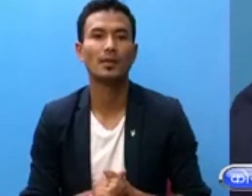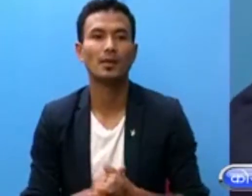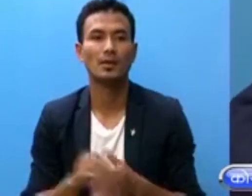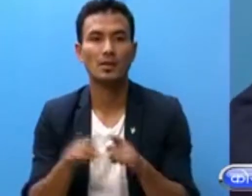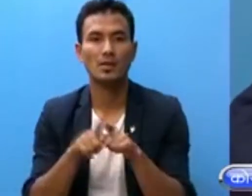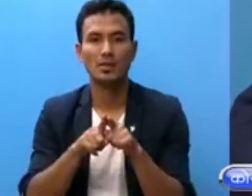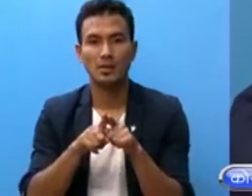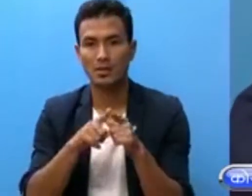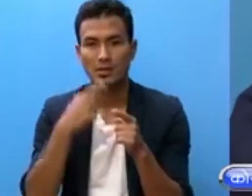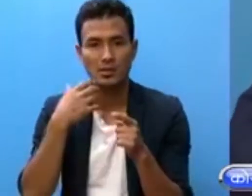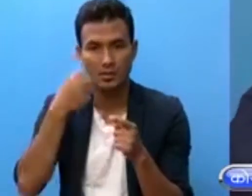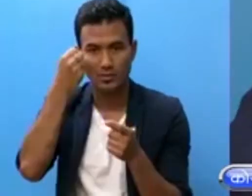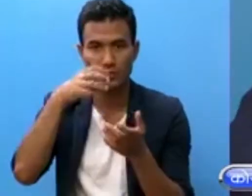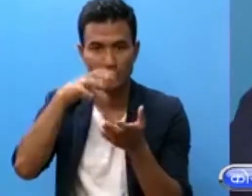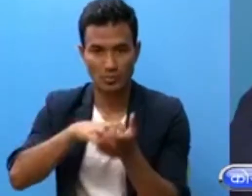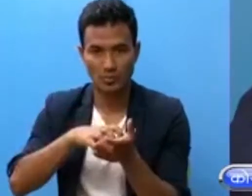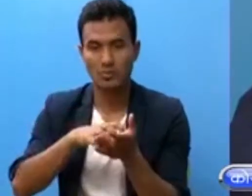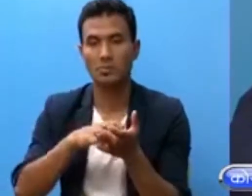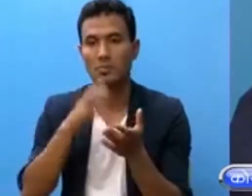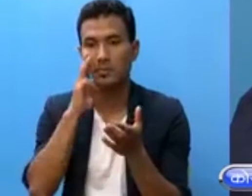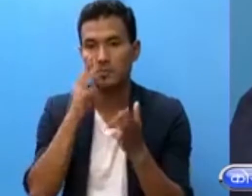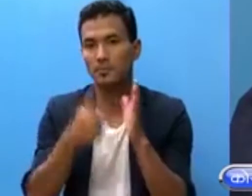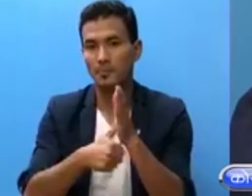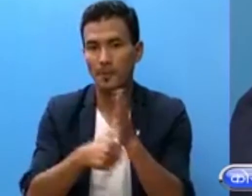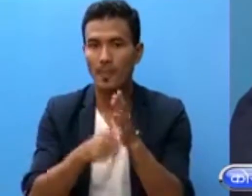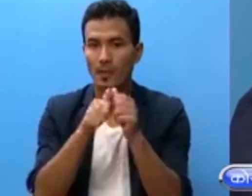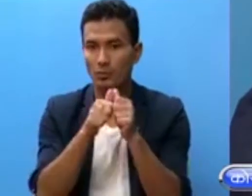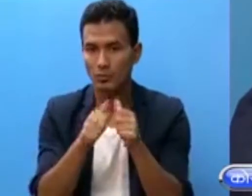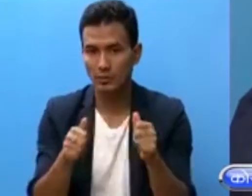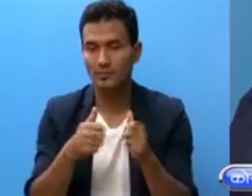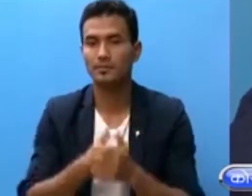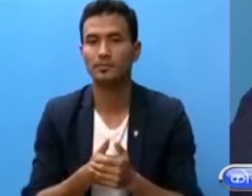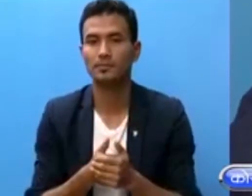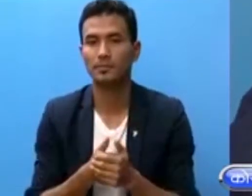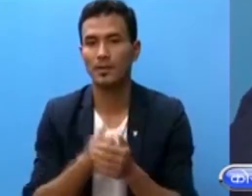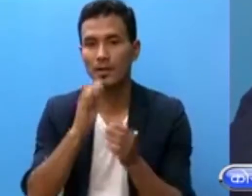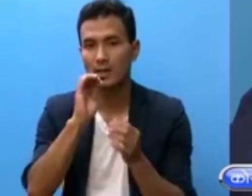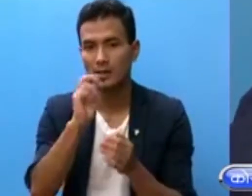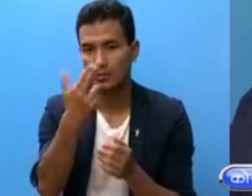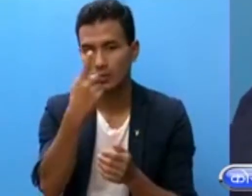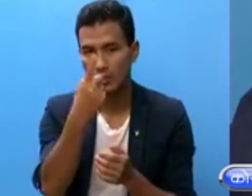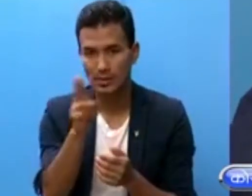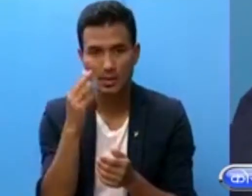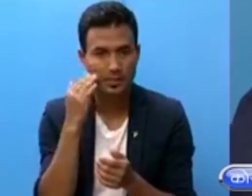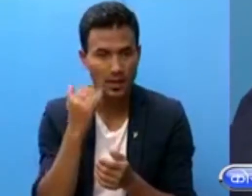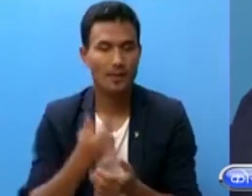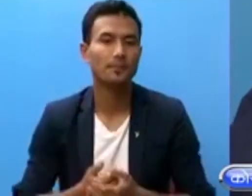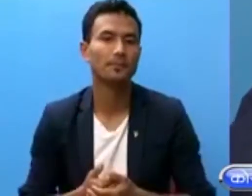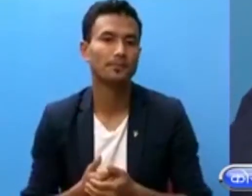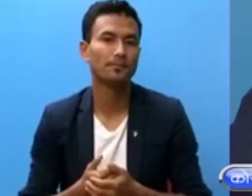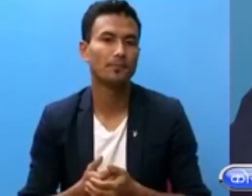यसै गरी शुक्रराज ट्रपिकल तथा सरुवा रोग अस्पताल टेकु प्रयोगशालामा सिन्धुलीको एकजना महिला